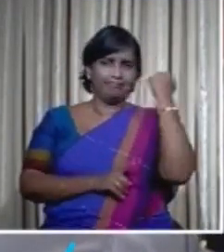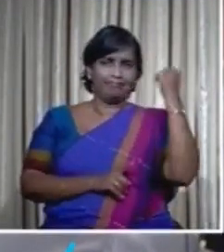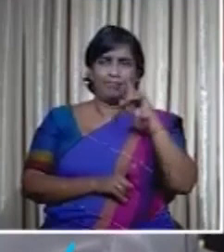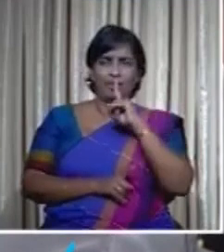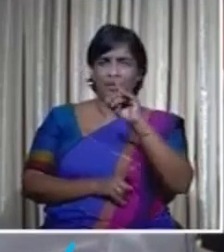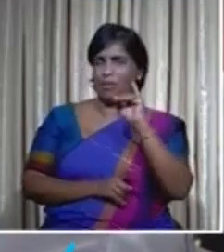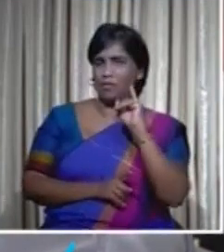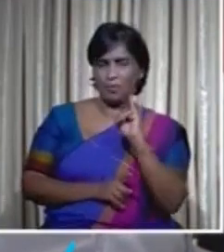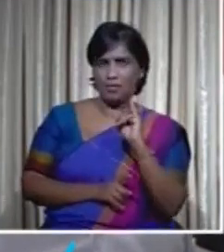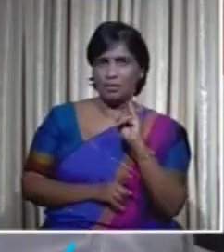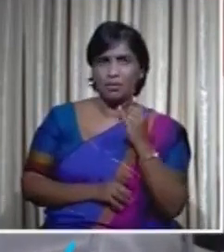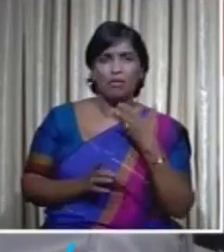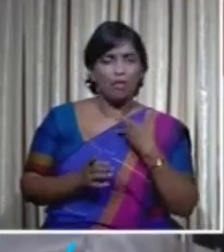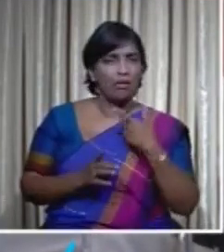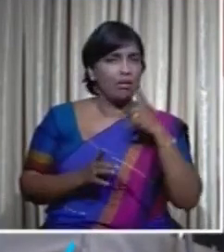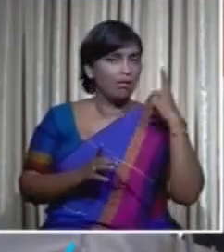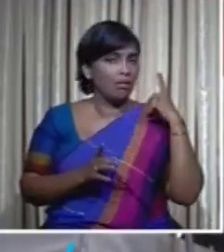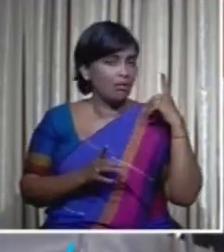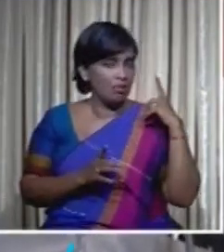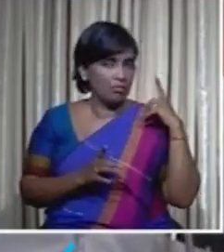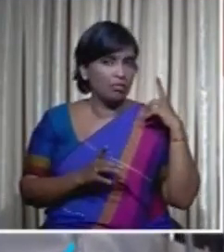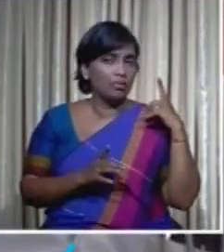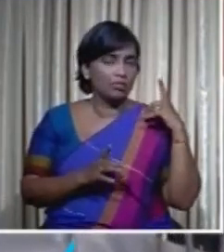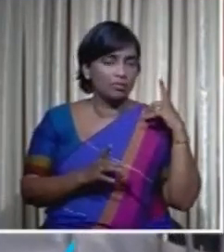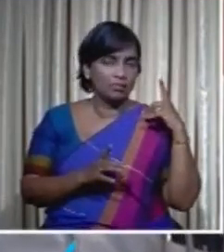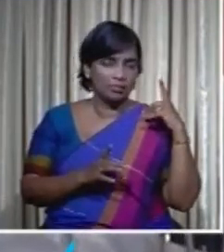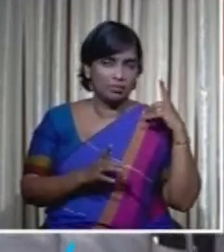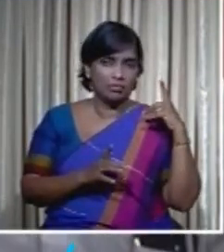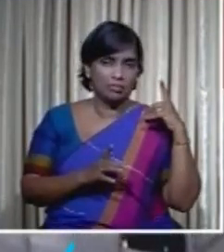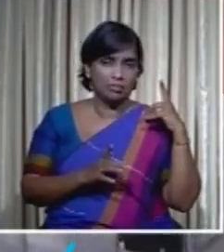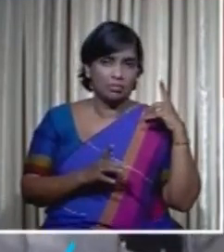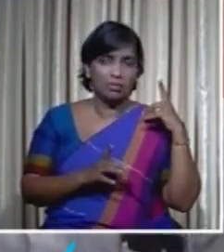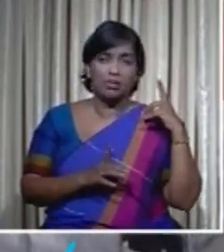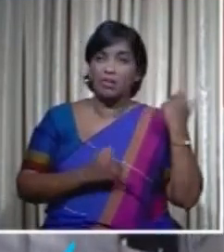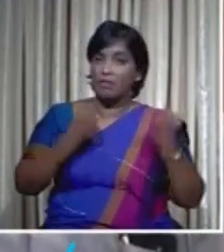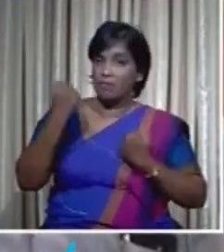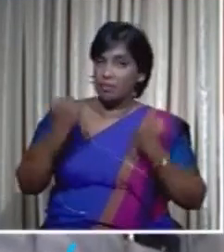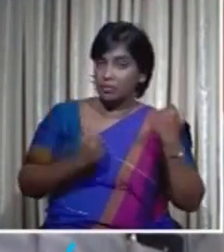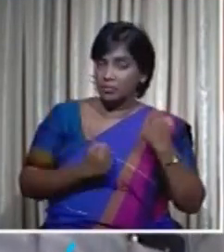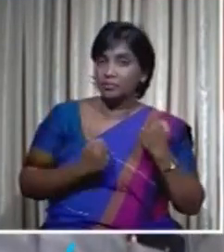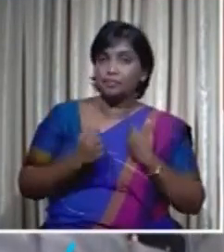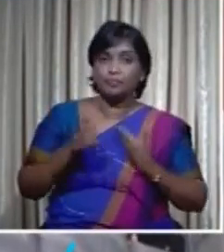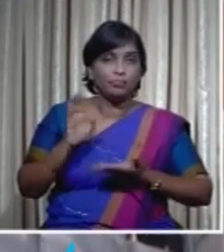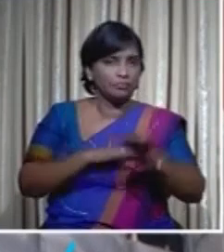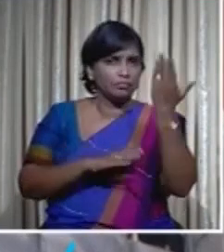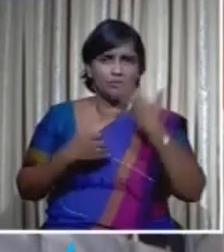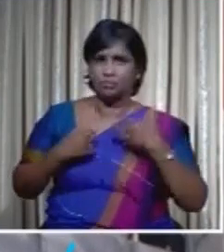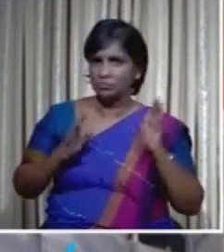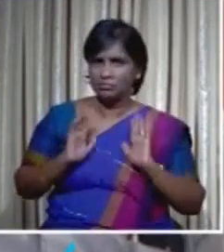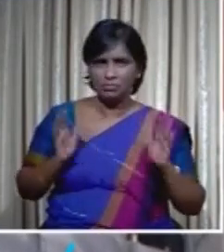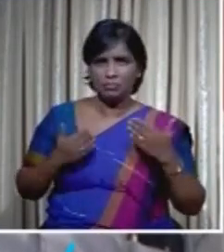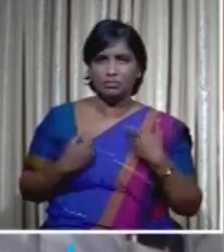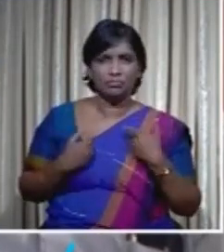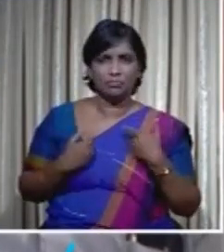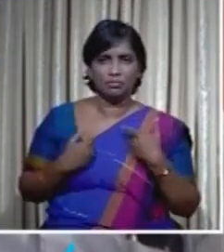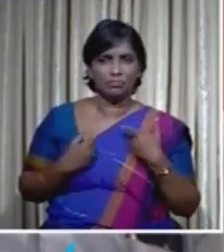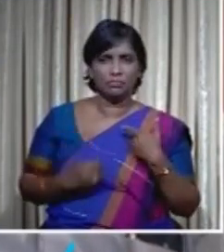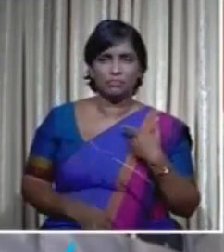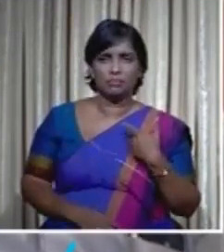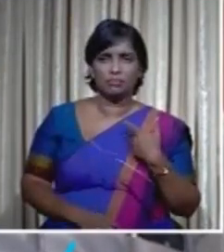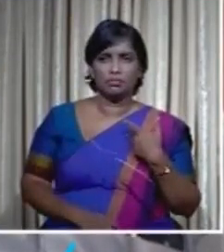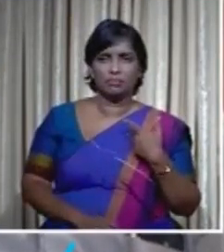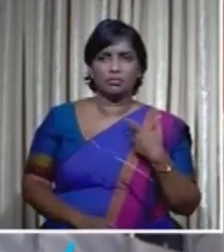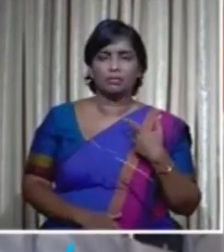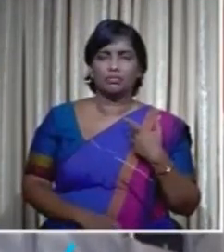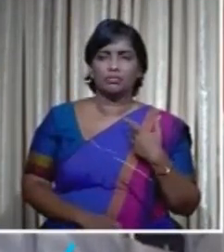தங்களுடைய பாதுகாப்புகளை வைத்துக் கொண்டு திரிந்தவர்கள் அல்ல தமிழர்கள். தமிழர்கள் தாங்கள் வாழுகின்ற நிலத்தில் தங்கள் உரிமைக்காக